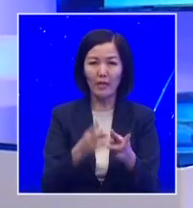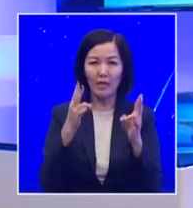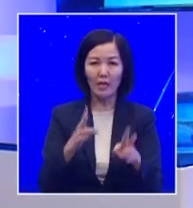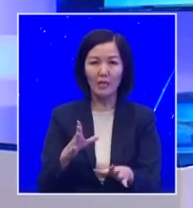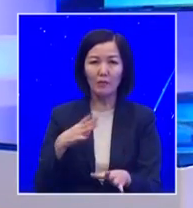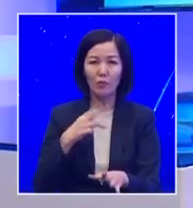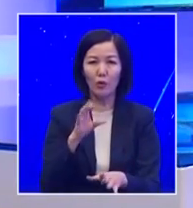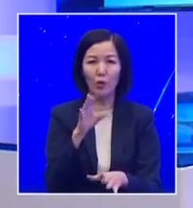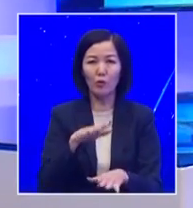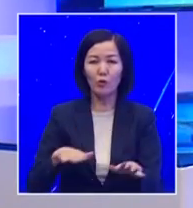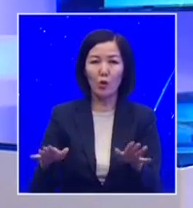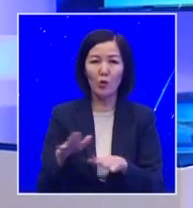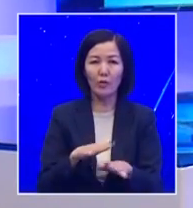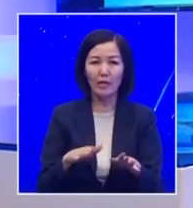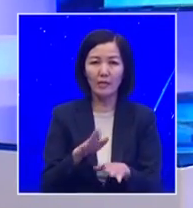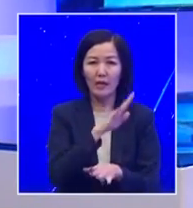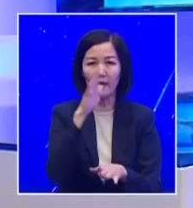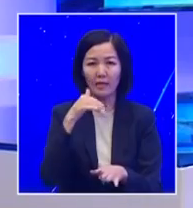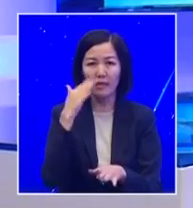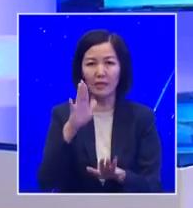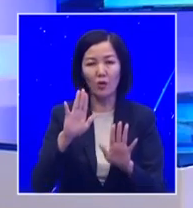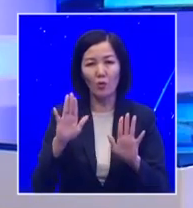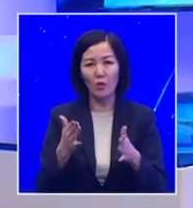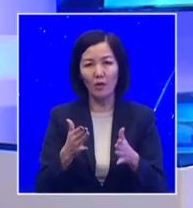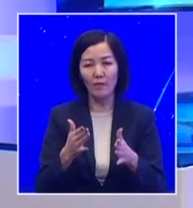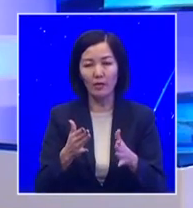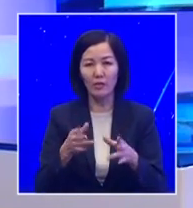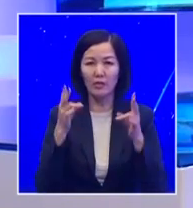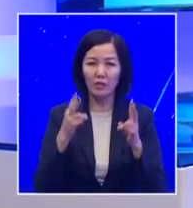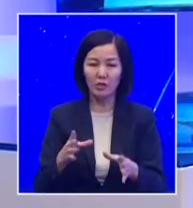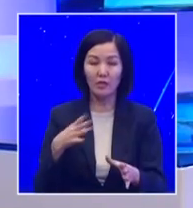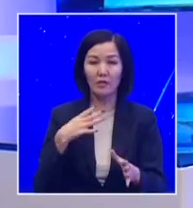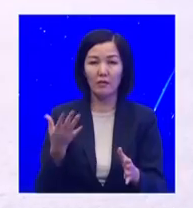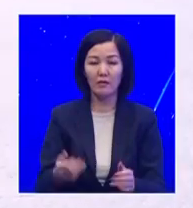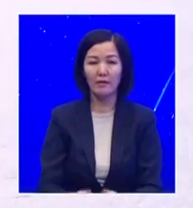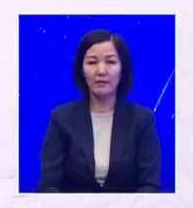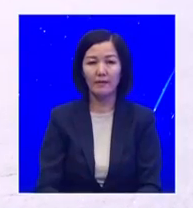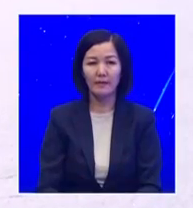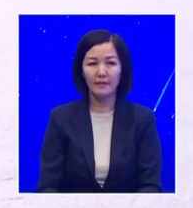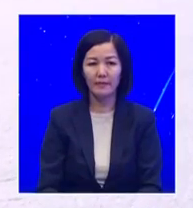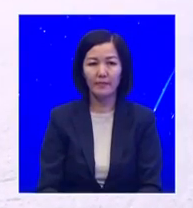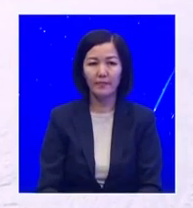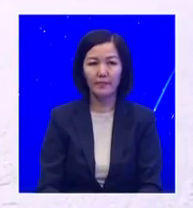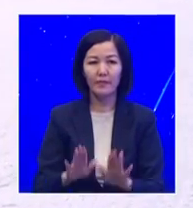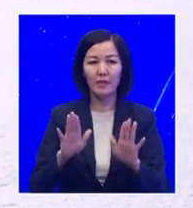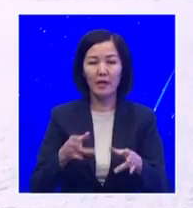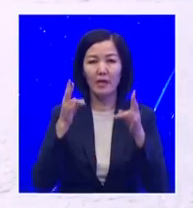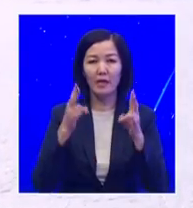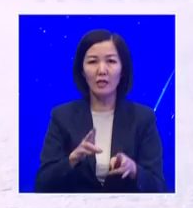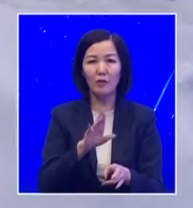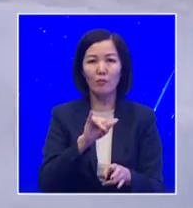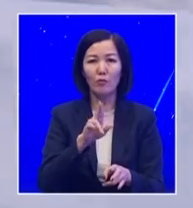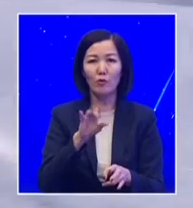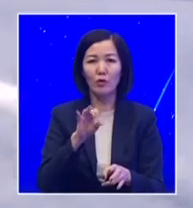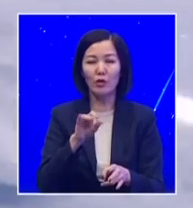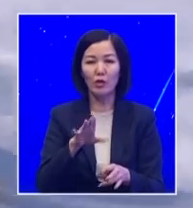тіркелді. Жабайы сырғанаққа апарған ата-анасы ойламаған жерден опақ жеді. Қайғылы жағдай дәл осы Мұқыры тауында